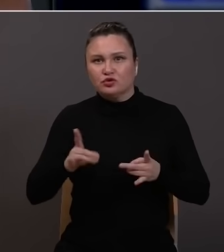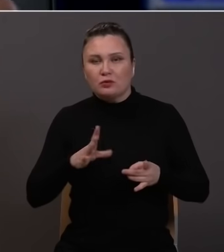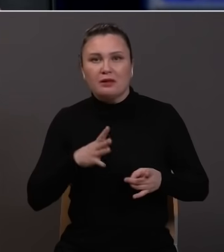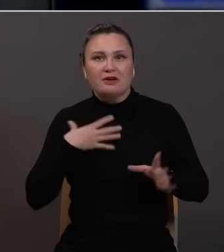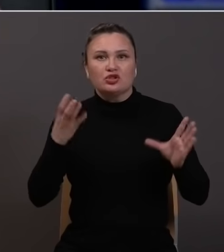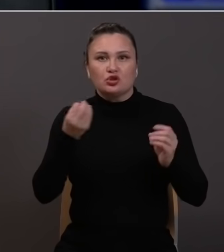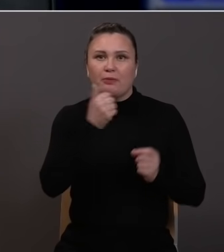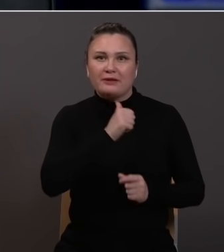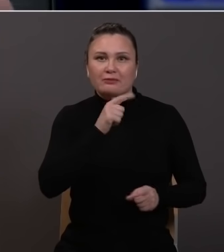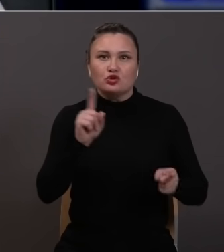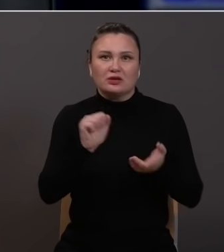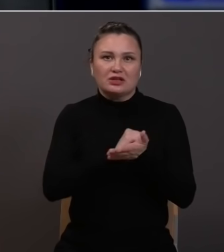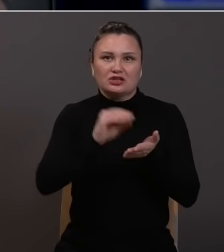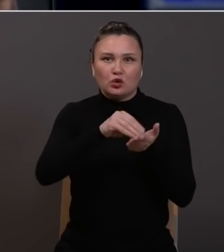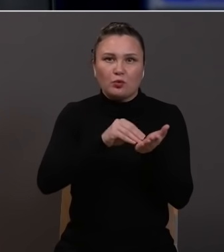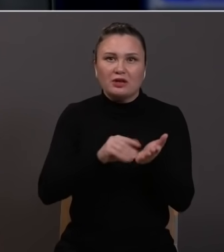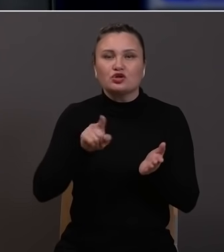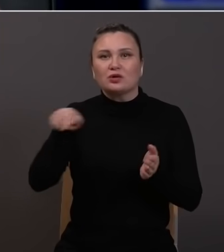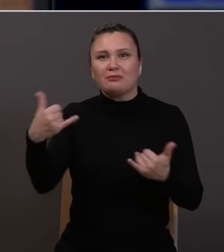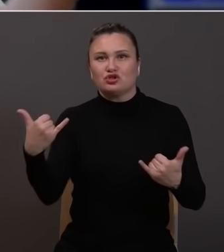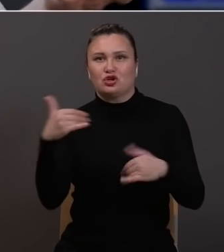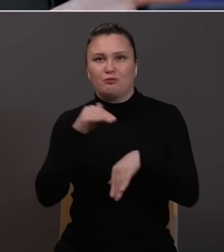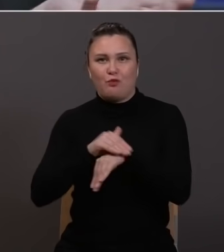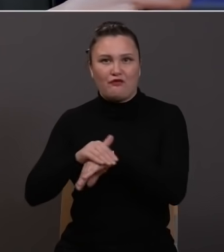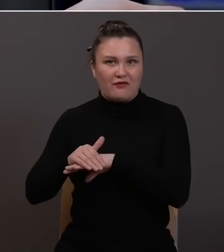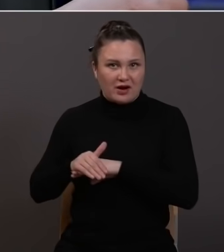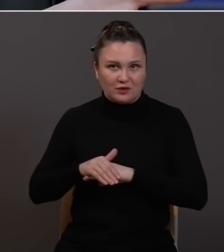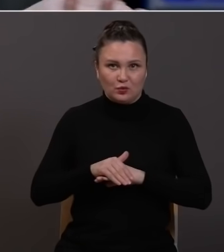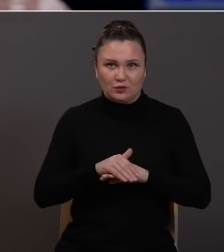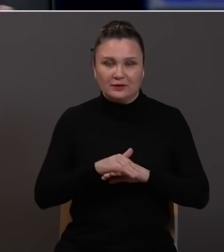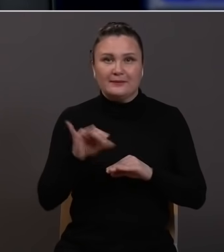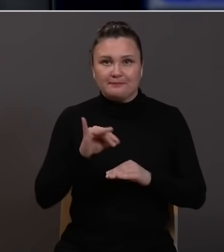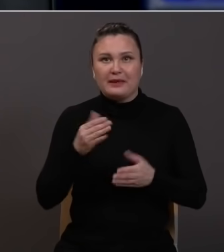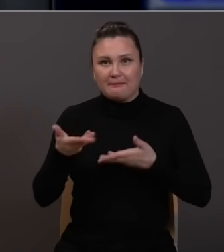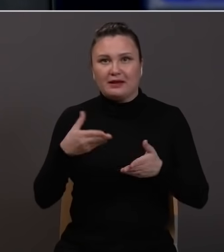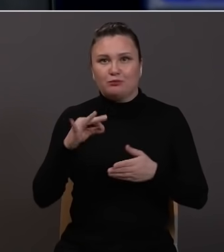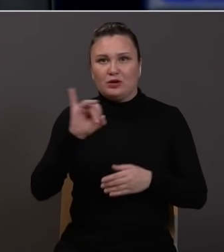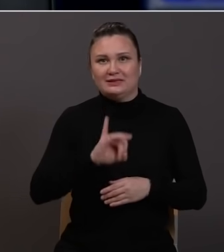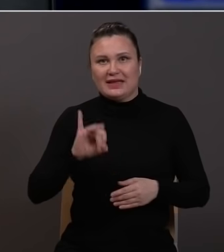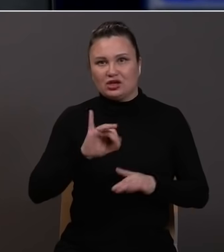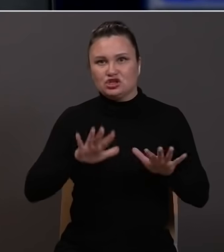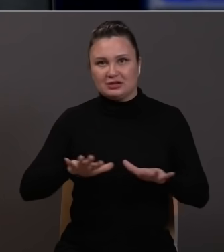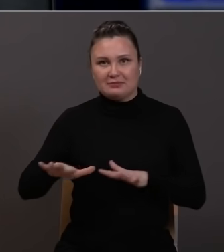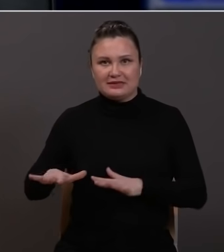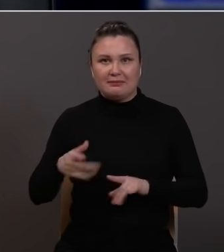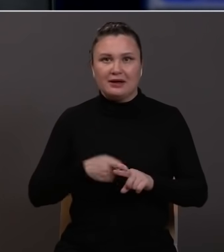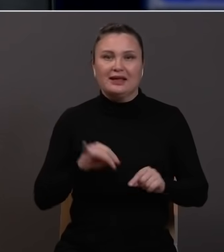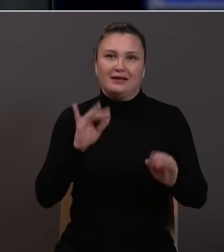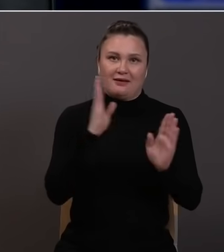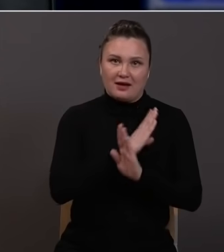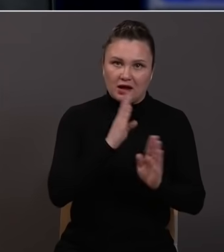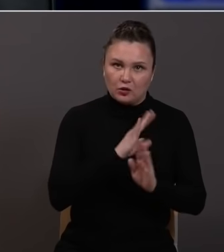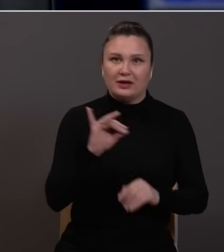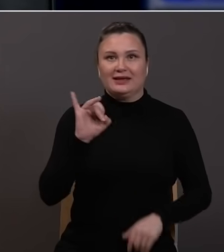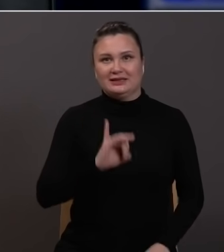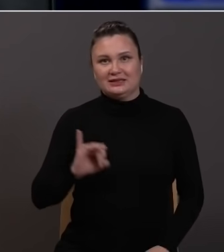еще попытаемся что-то вот задокументировать, что там есть по факту, пройдя вот по историческим местам. То есть это и экология,